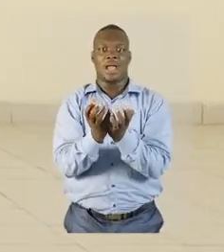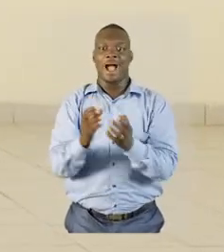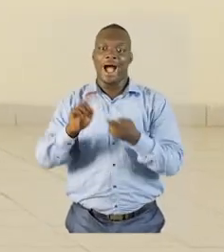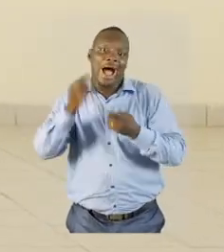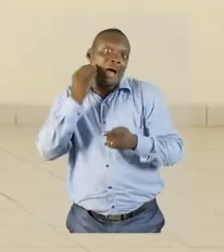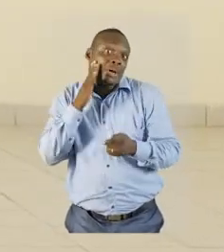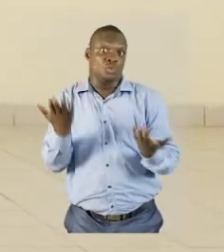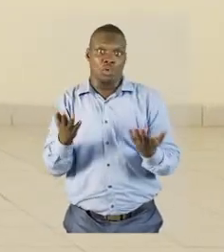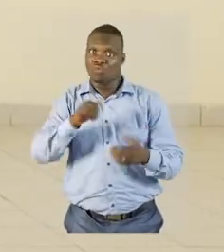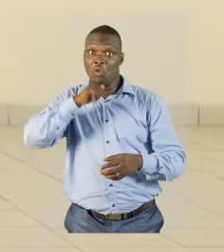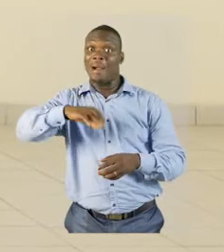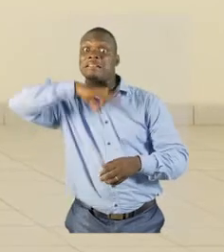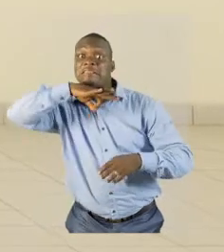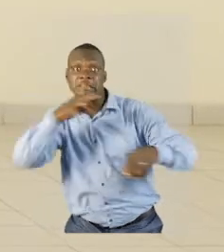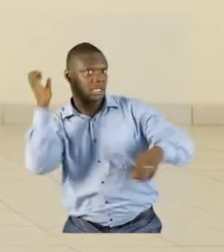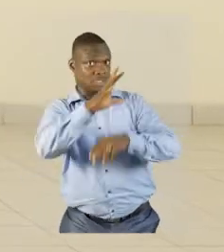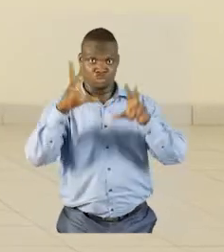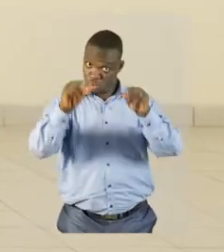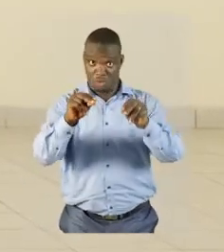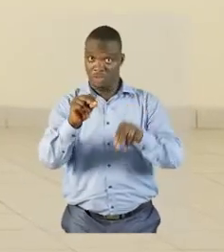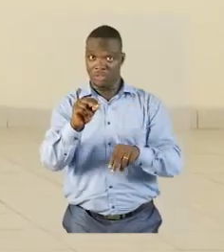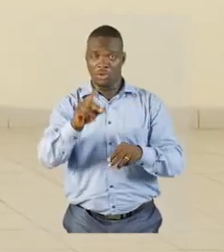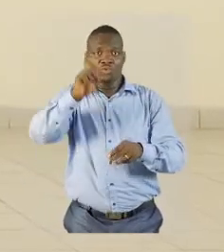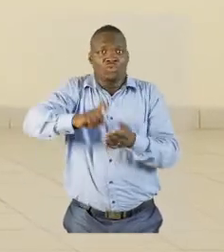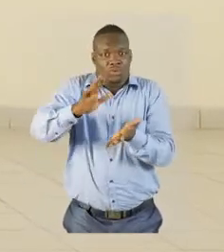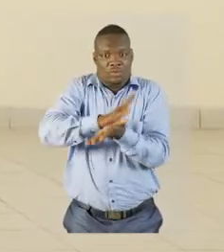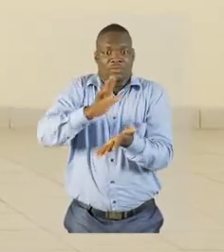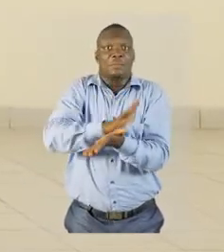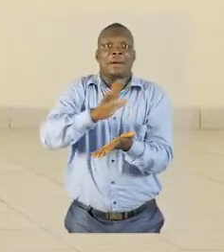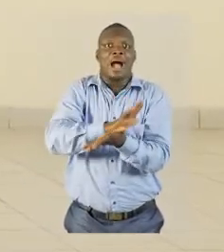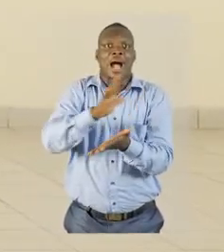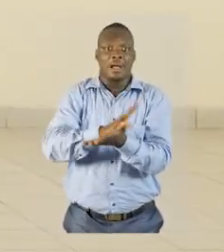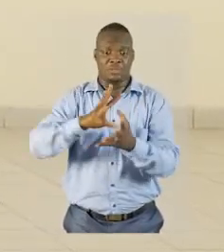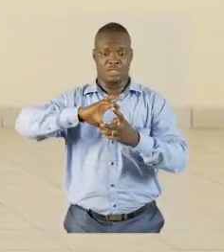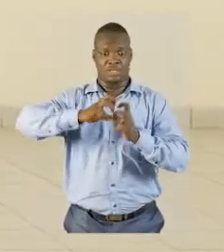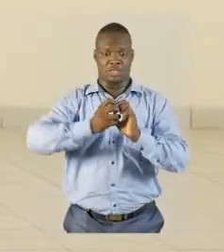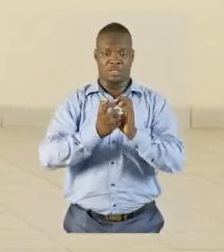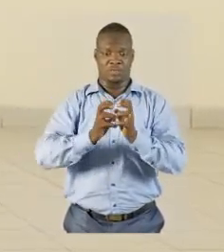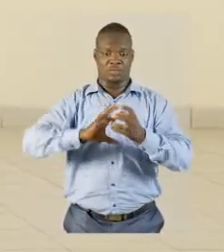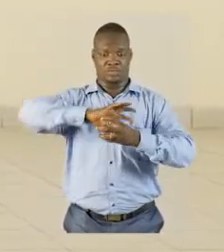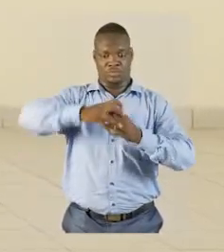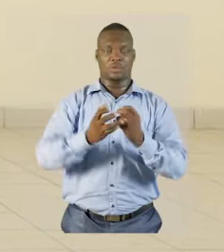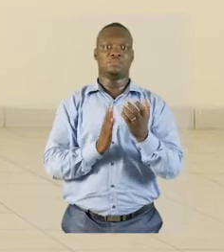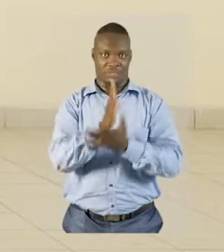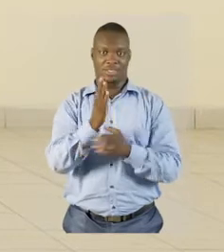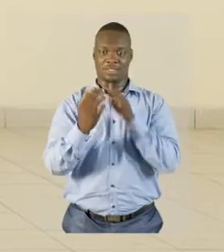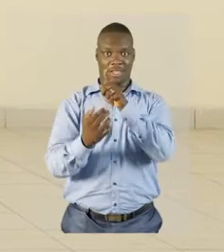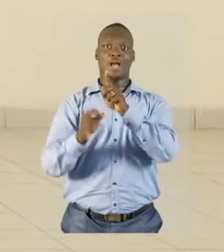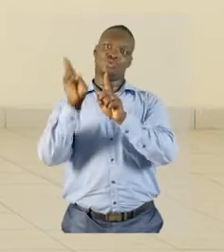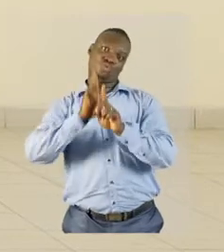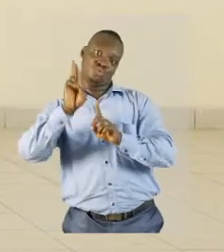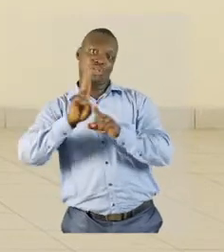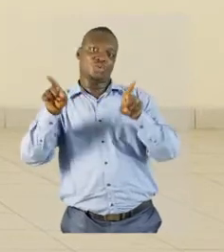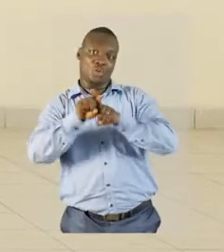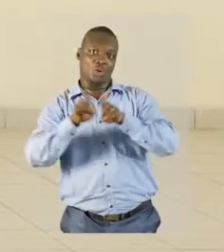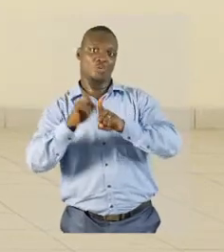feuilles. Voilà, que vous froissez. OK. Et vous utilisez ça comme engin pour travailler le lancer de